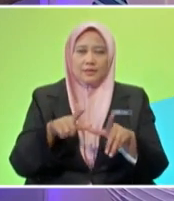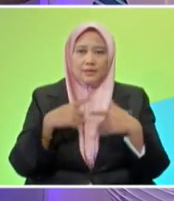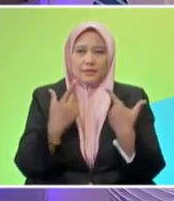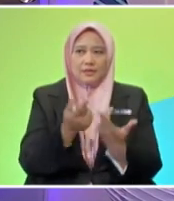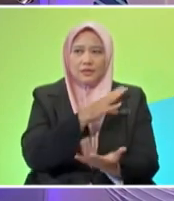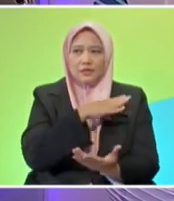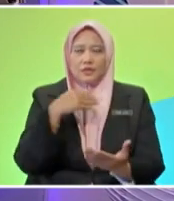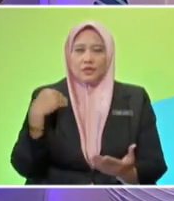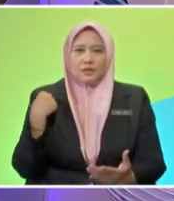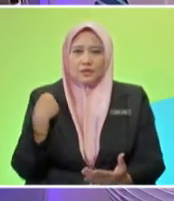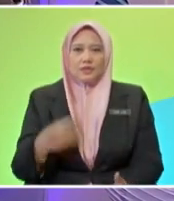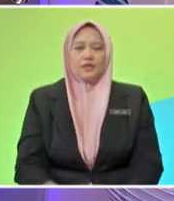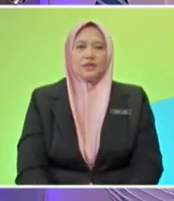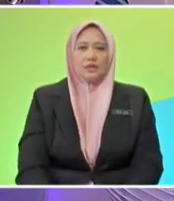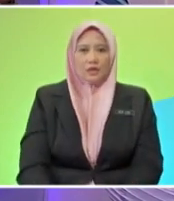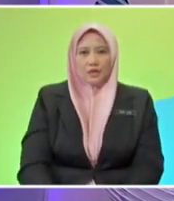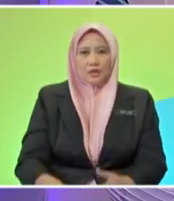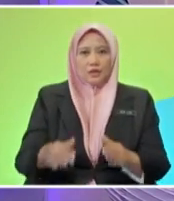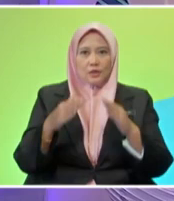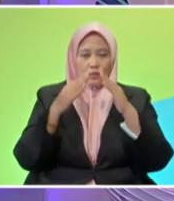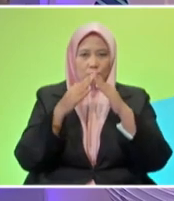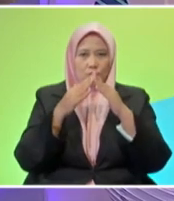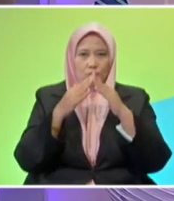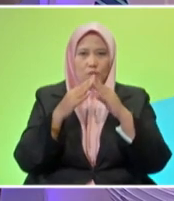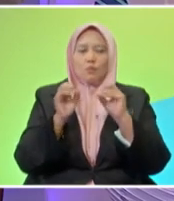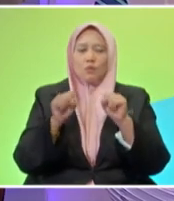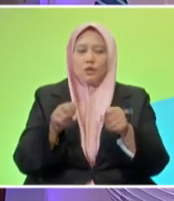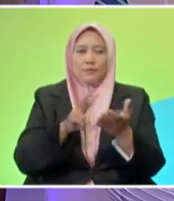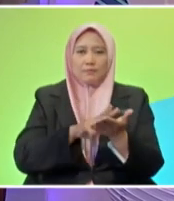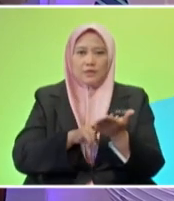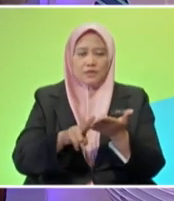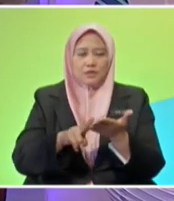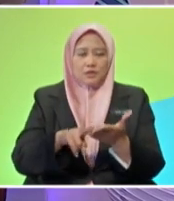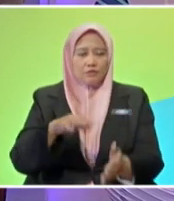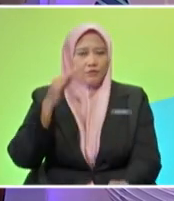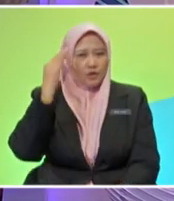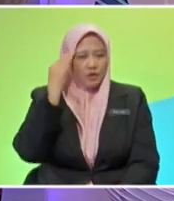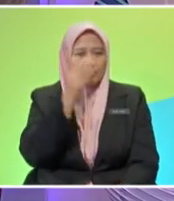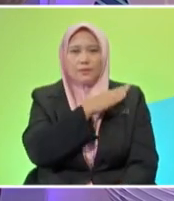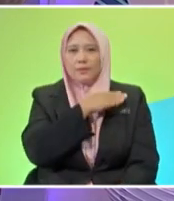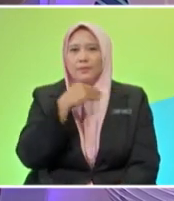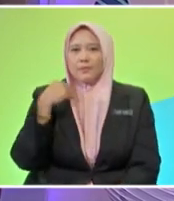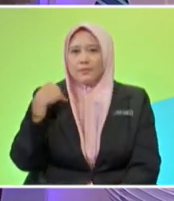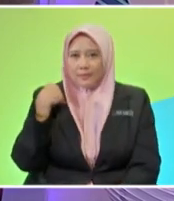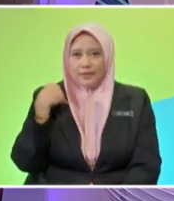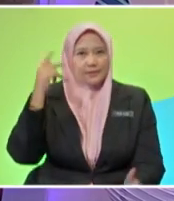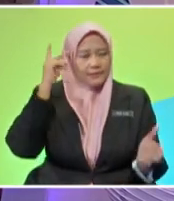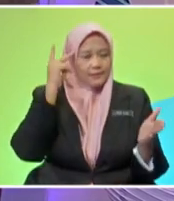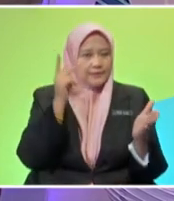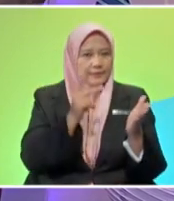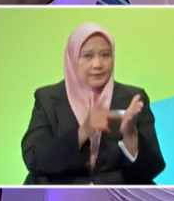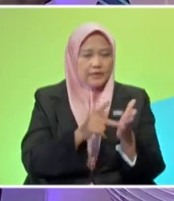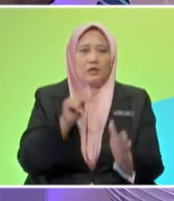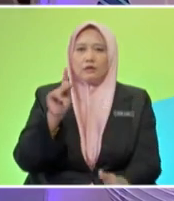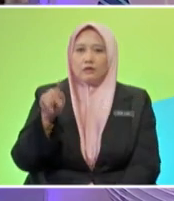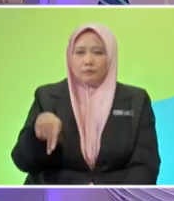yang kekal di skrin pasti telah berjaya membaca, memahami dan juga mengenal pasti idea utama berdasarkan